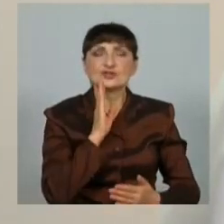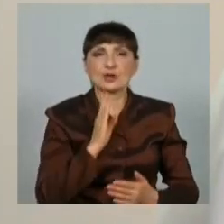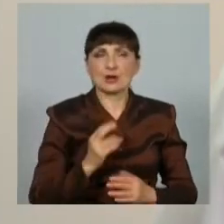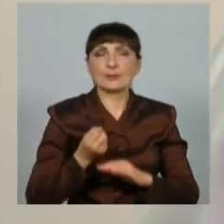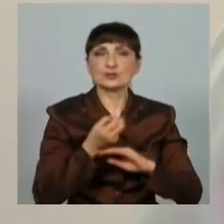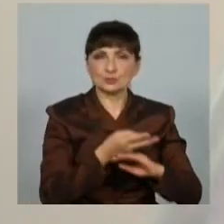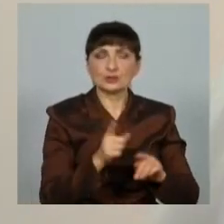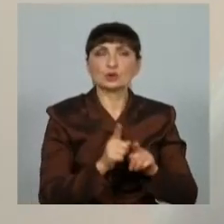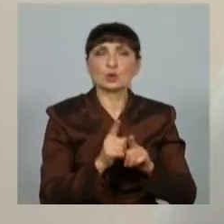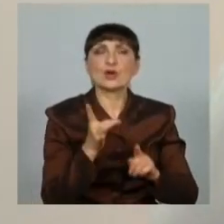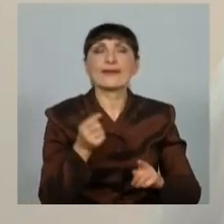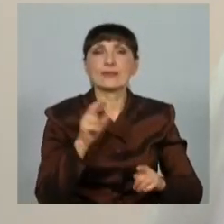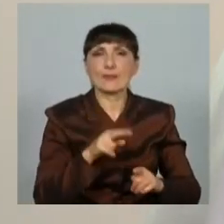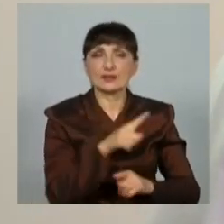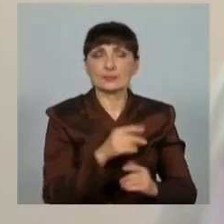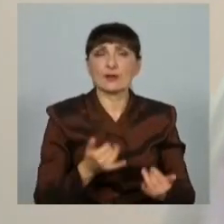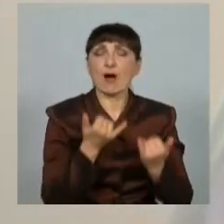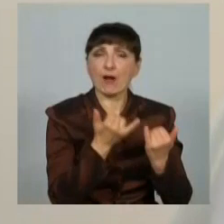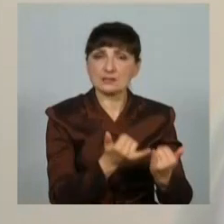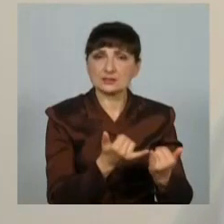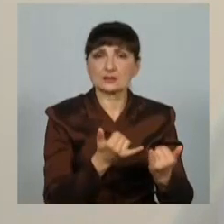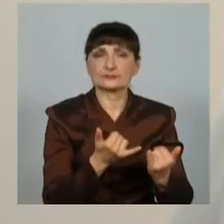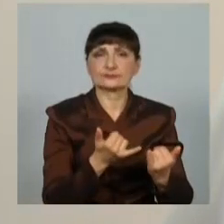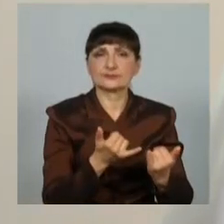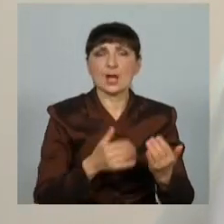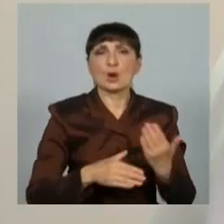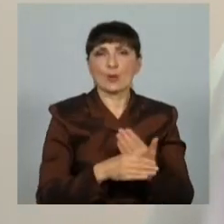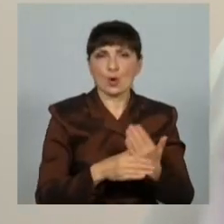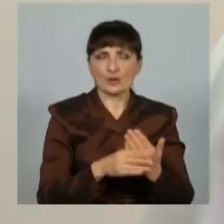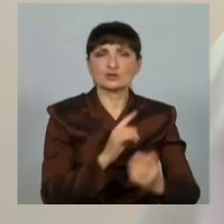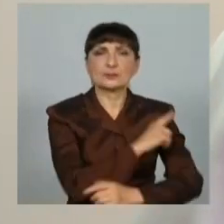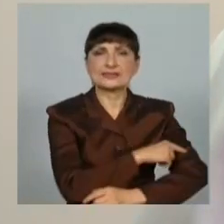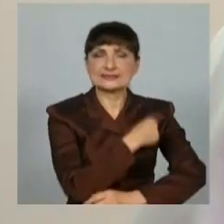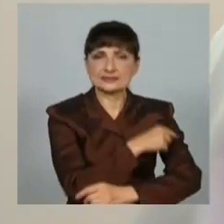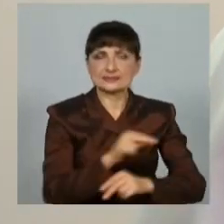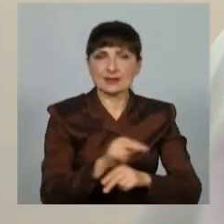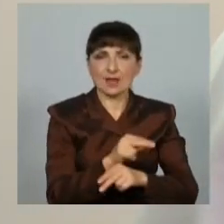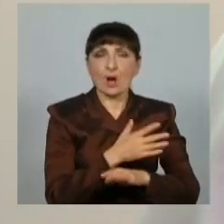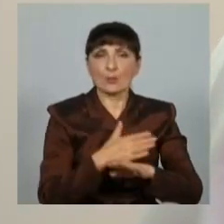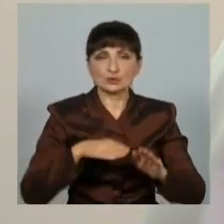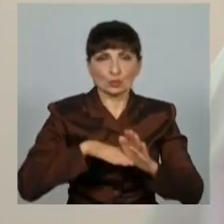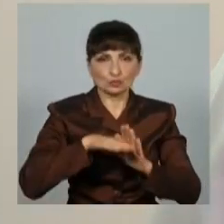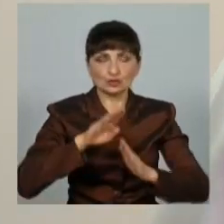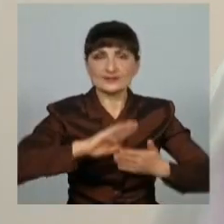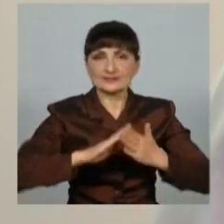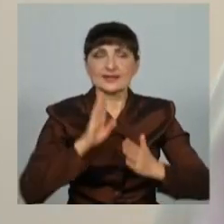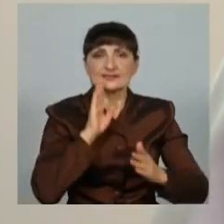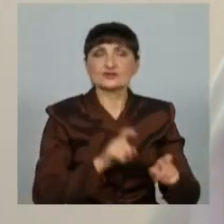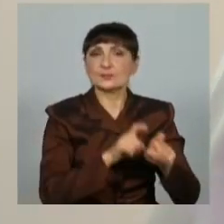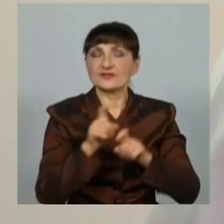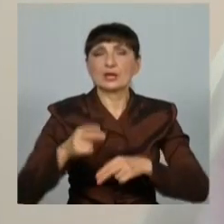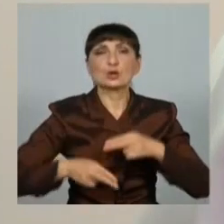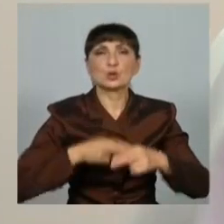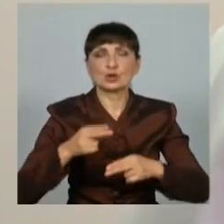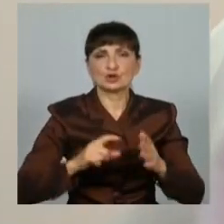девочка поступила в реанимационное отделение, ей была оказана помощь медицинская. После стабилизации состояния девочка